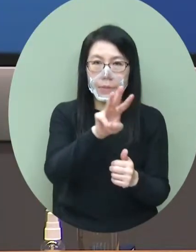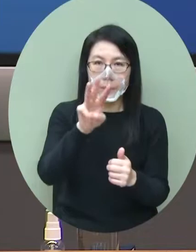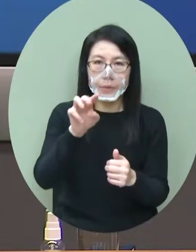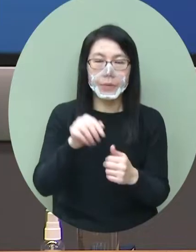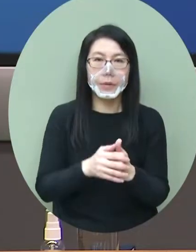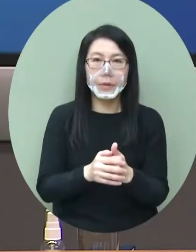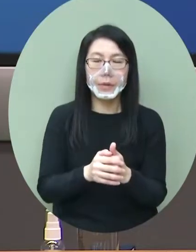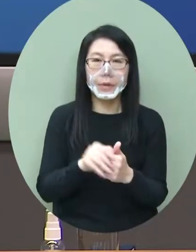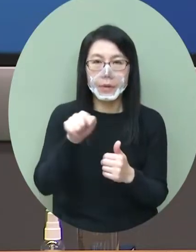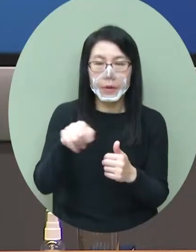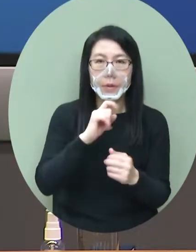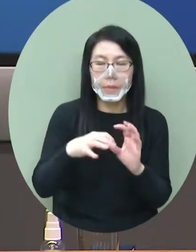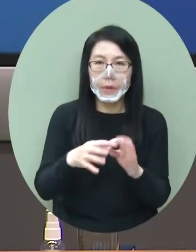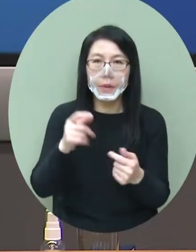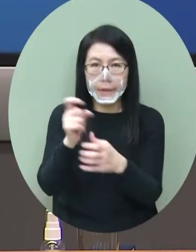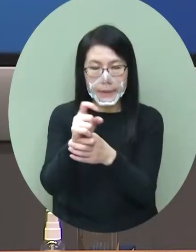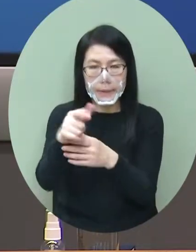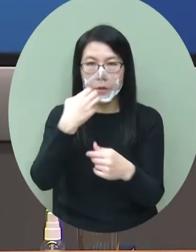是